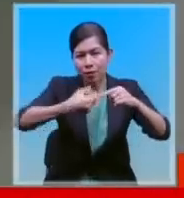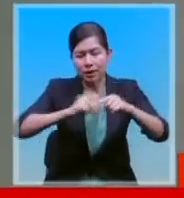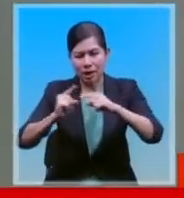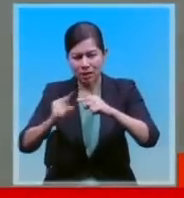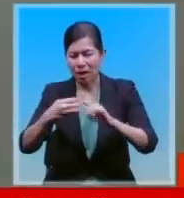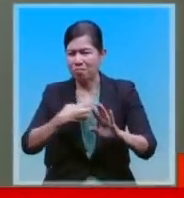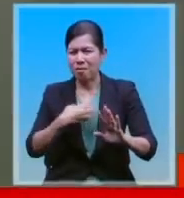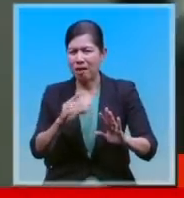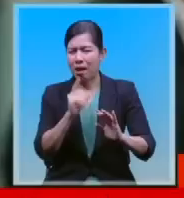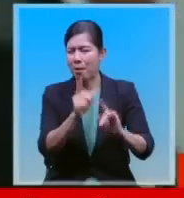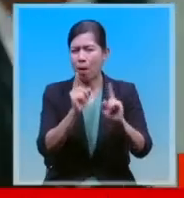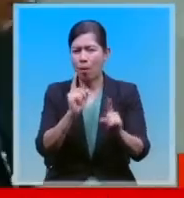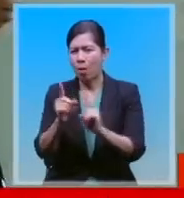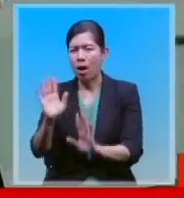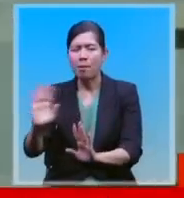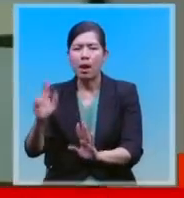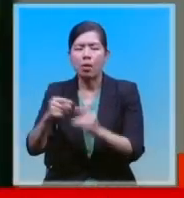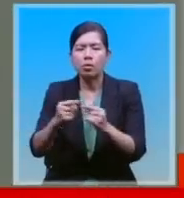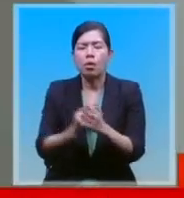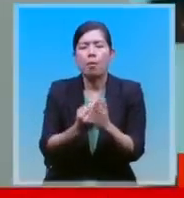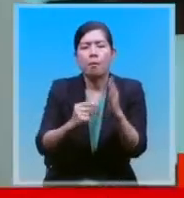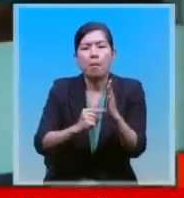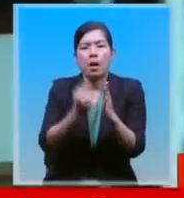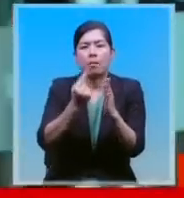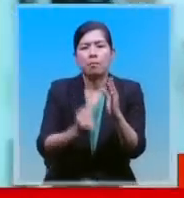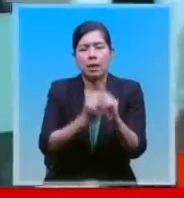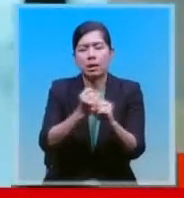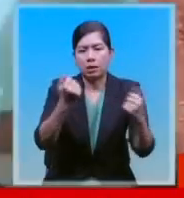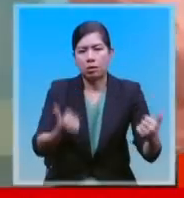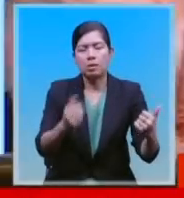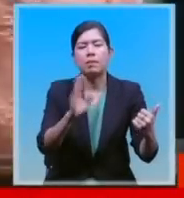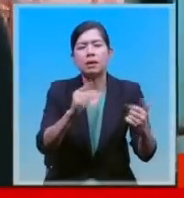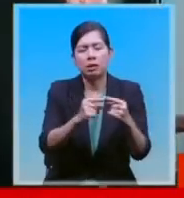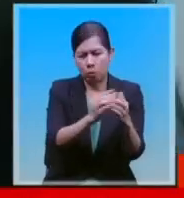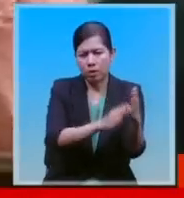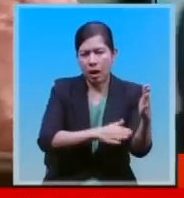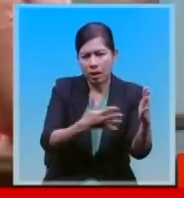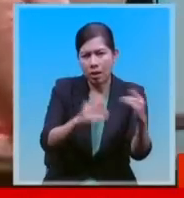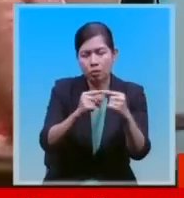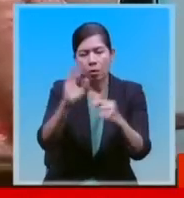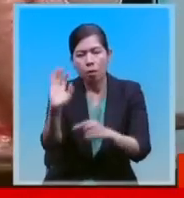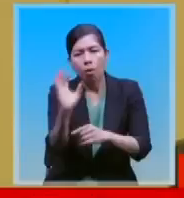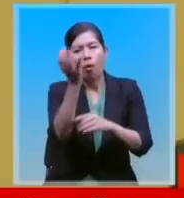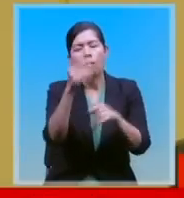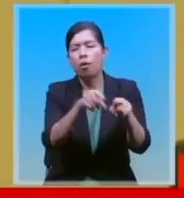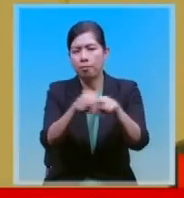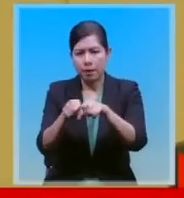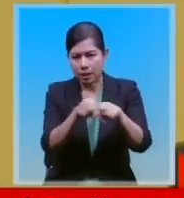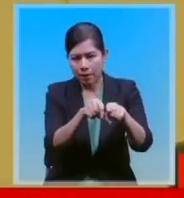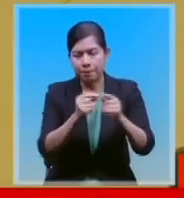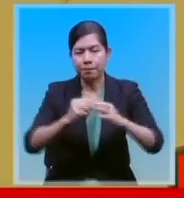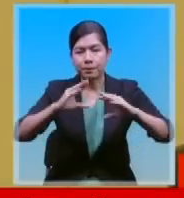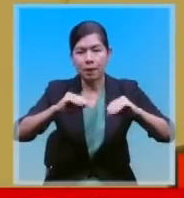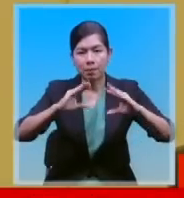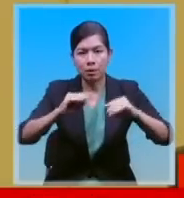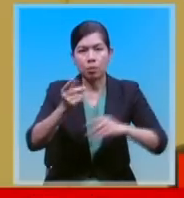พราะเชื่อว่าปัญหาไม่ได้เกิดขึ้นปีนี้เท่านั้นแต่มีมานานและเกิดขึ้นทั่วโลกส่วนการประชุมครม.ใน